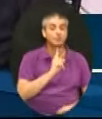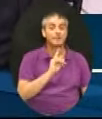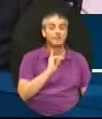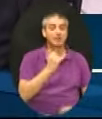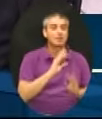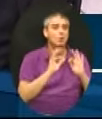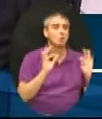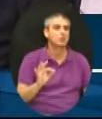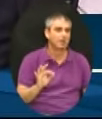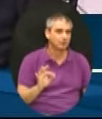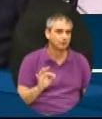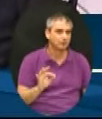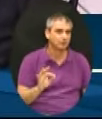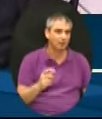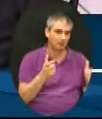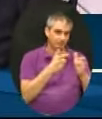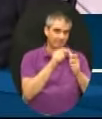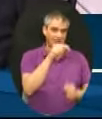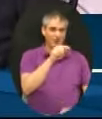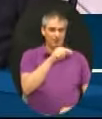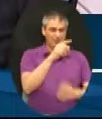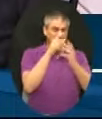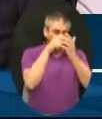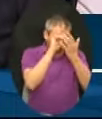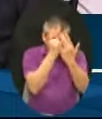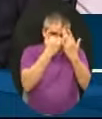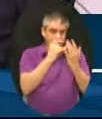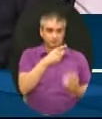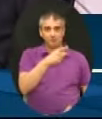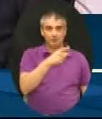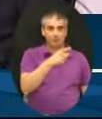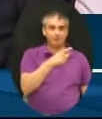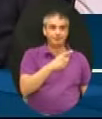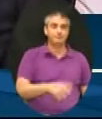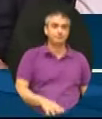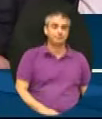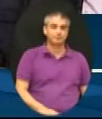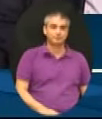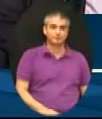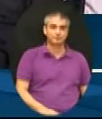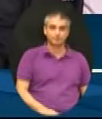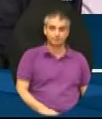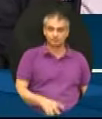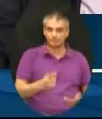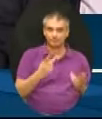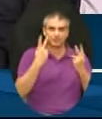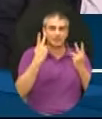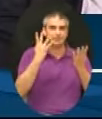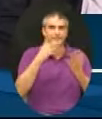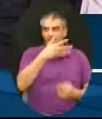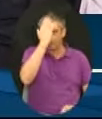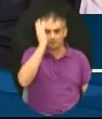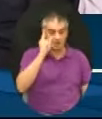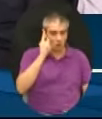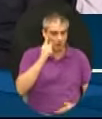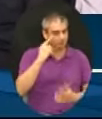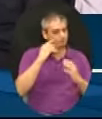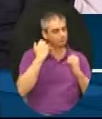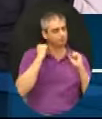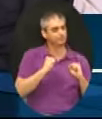שכן פותח? המפלגה. והם כן, והם בשטח. ופה הטעות הקריטית של טראמפ, שהיה יכול